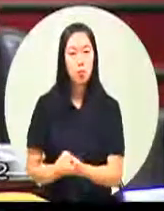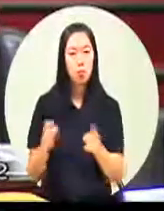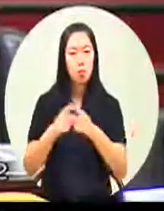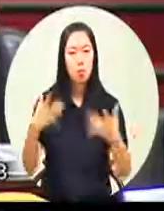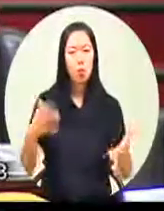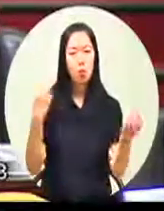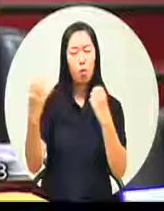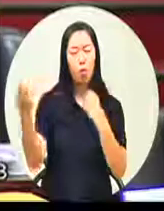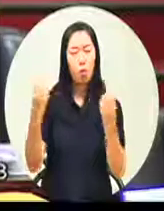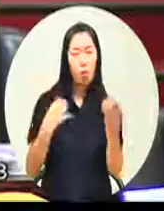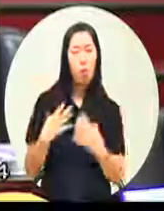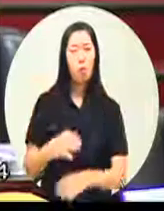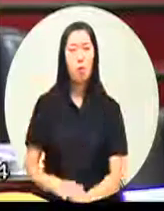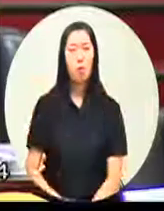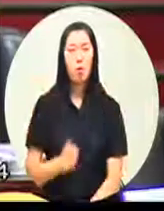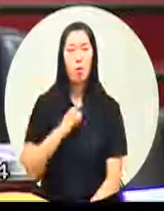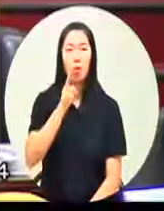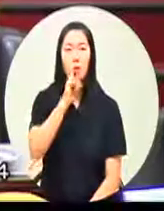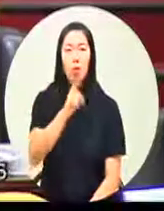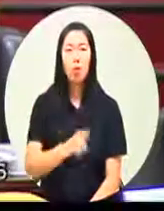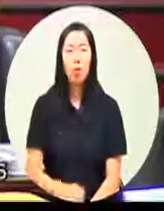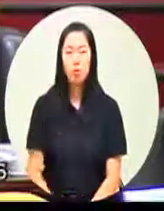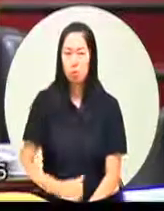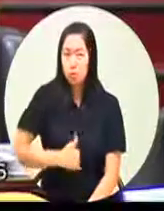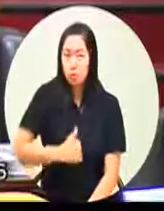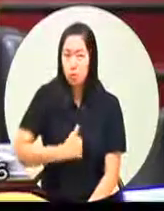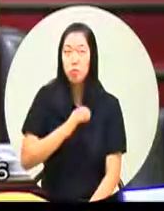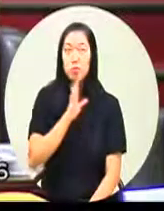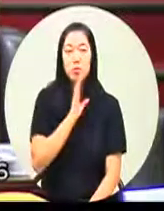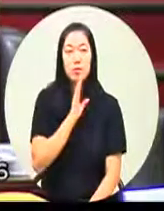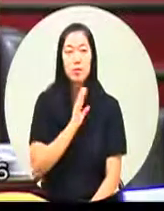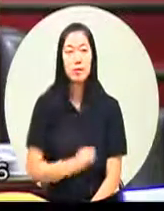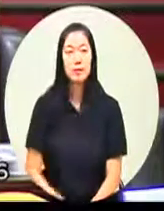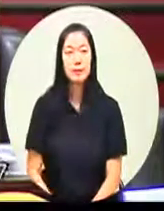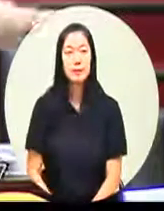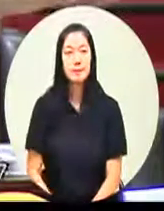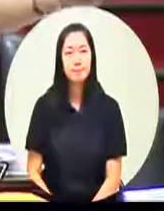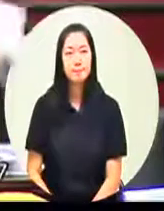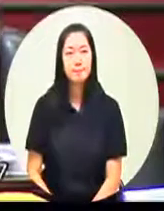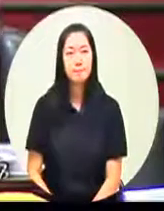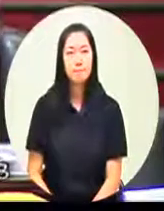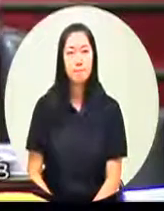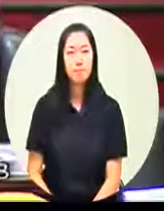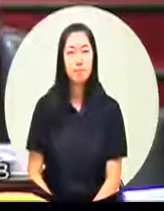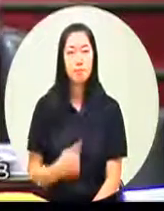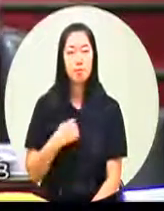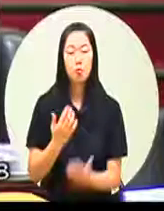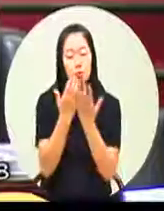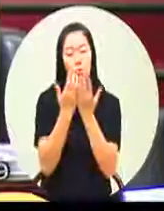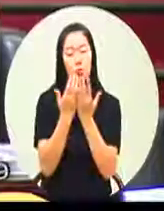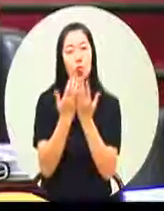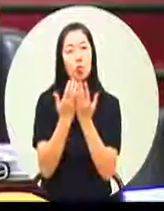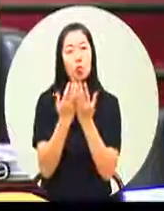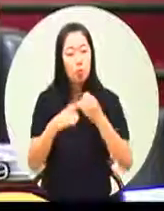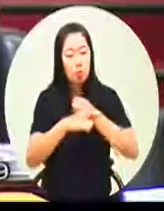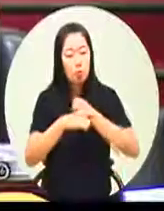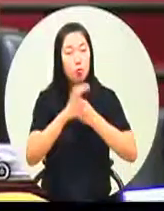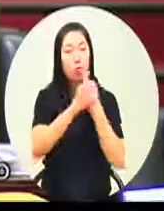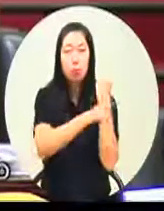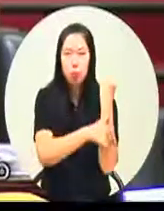讲啊，对不对？我讲的是事实啊，哈，对不对？我们有读过研究方法的人，怎么会不知道